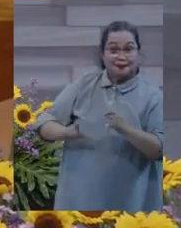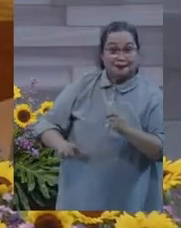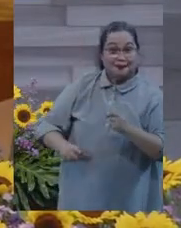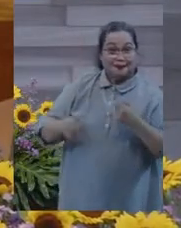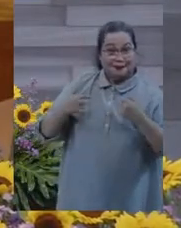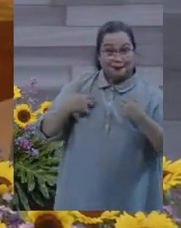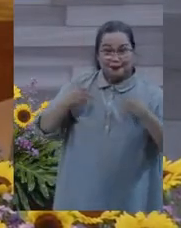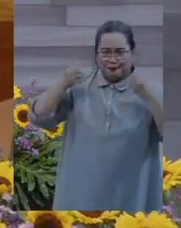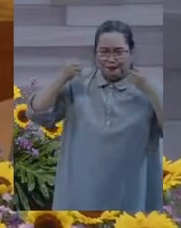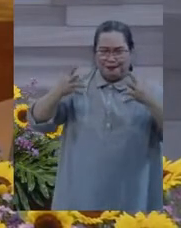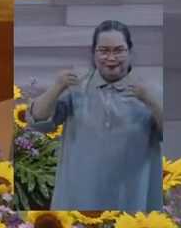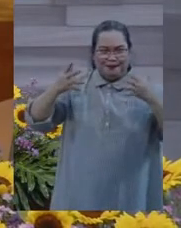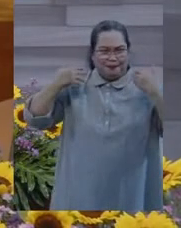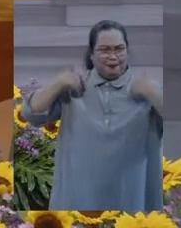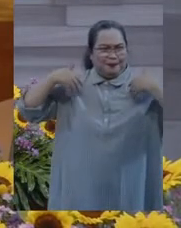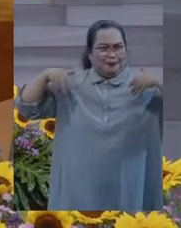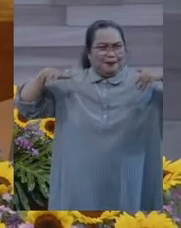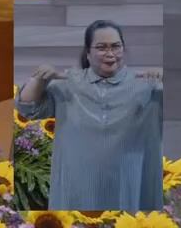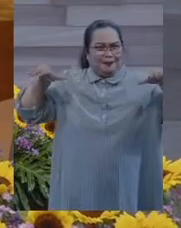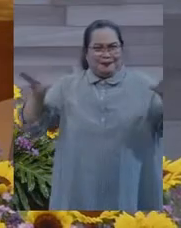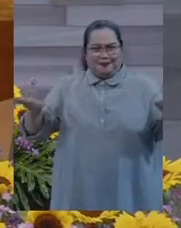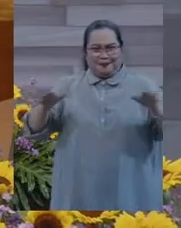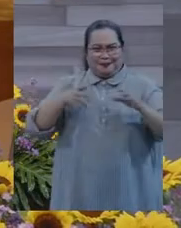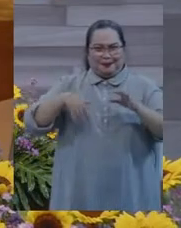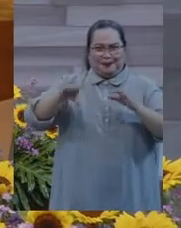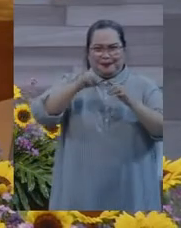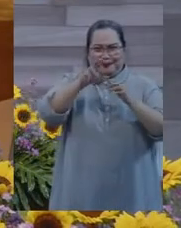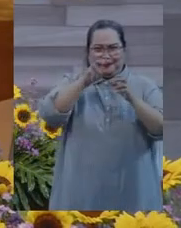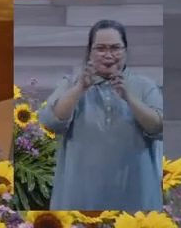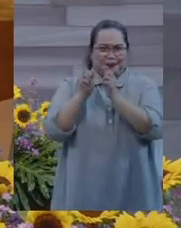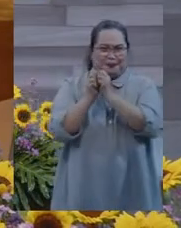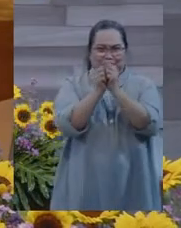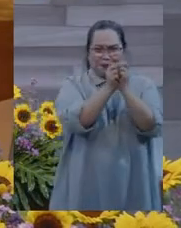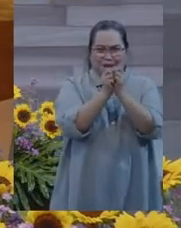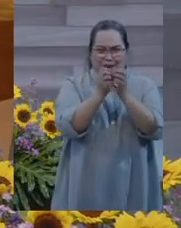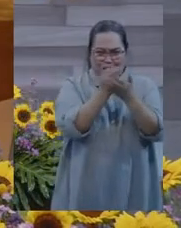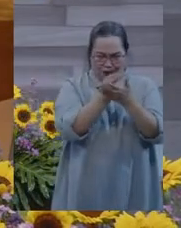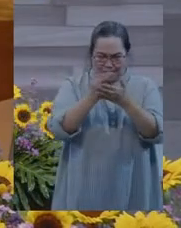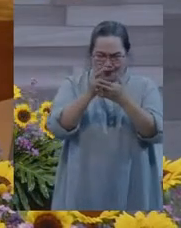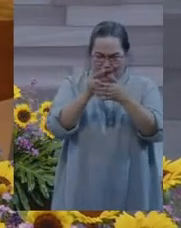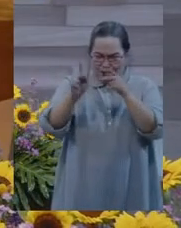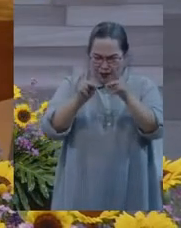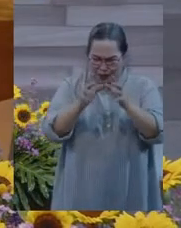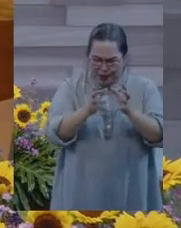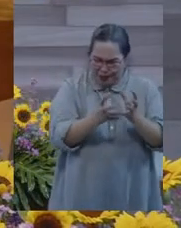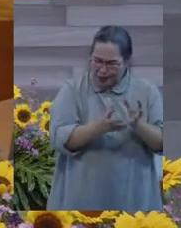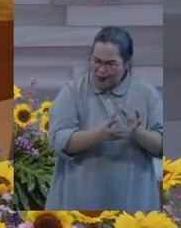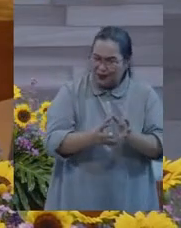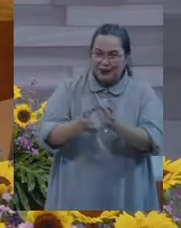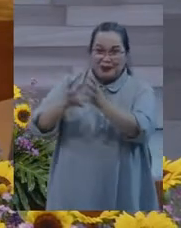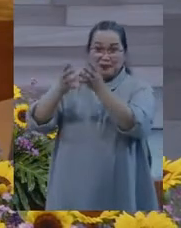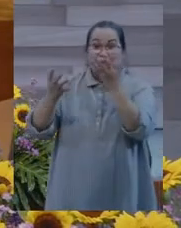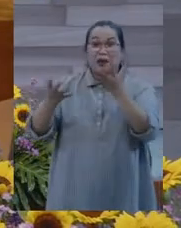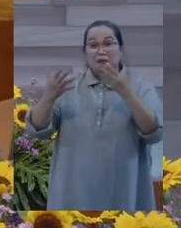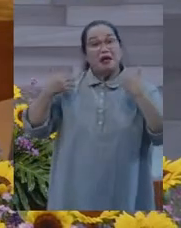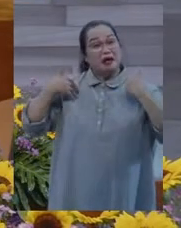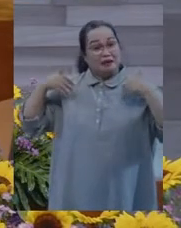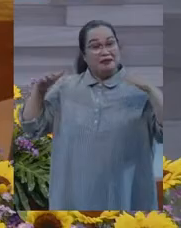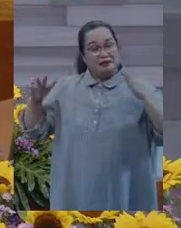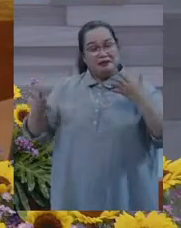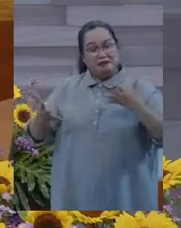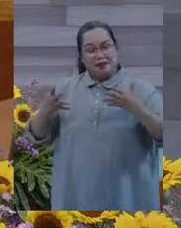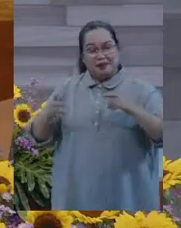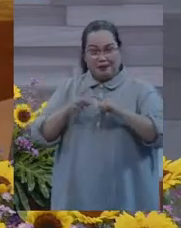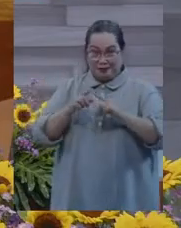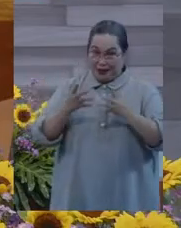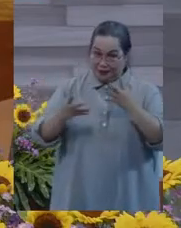with 10,000s of His holy ones. Ang sabi ng iba dito, marahil ito yung mga anghel.